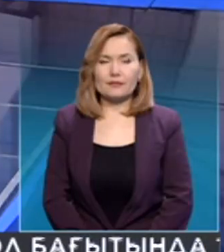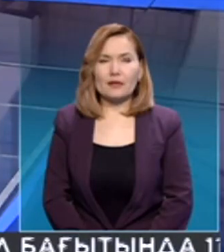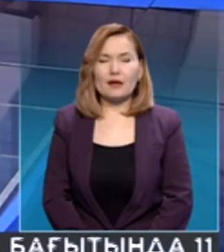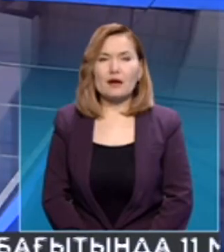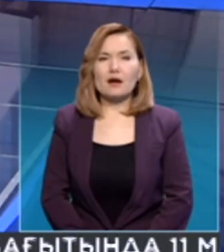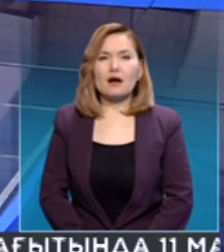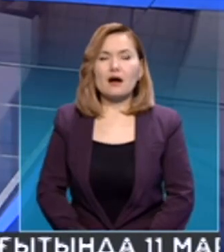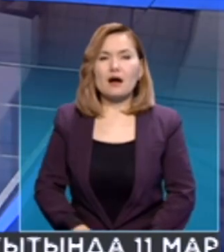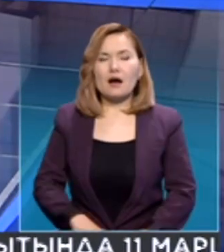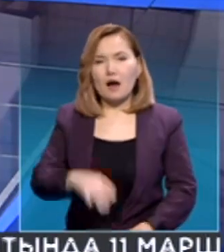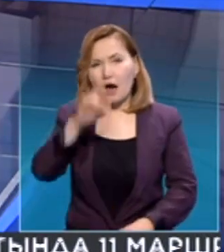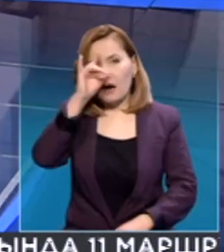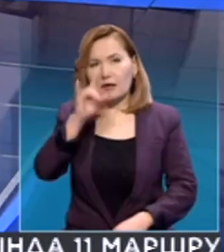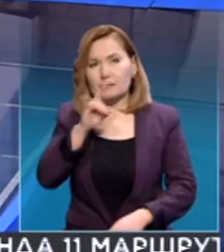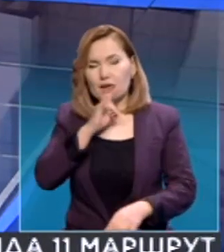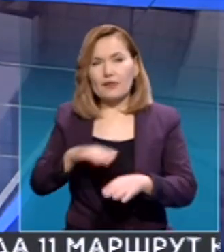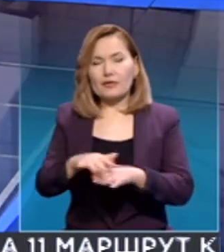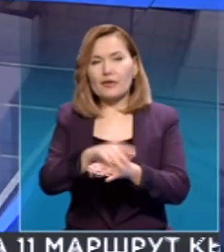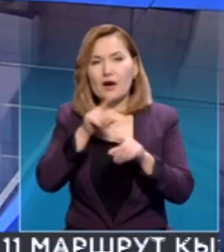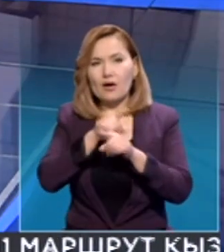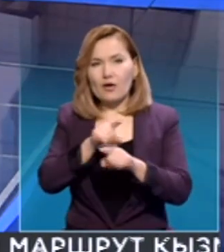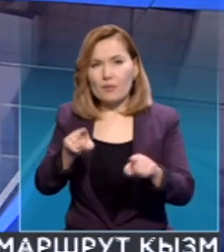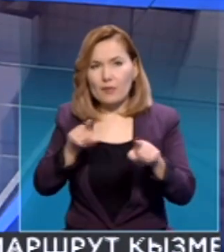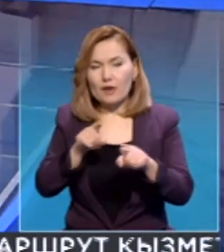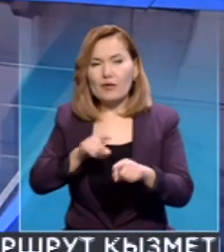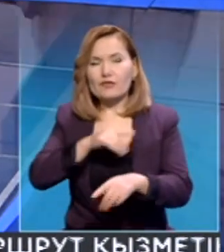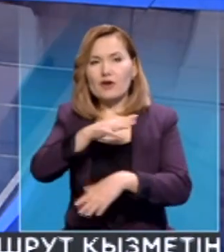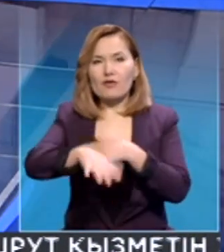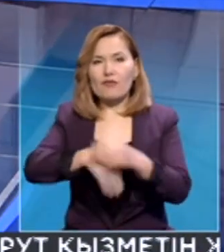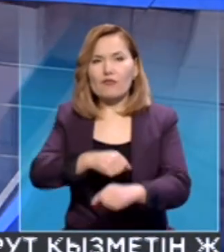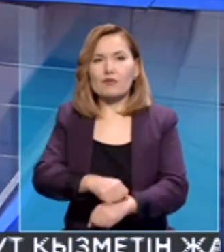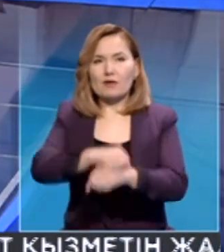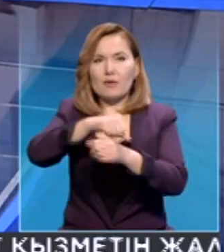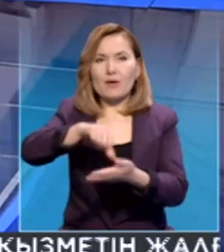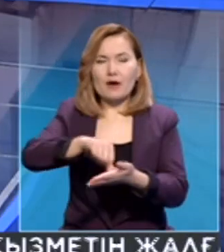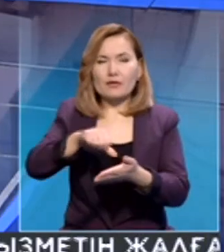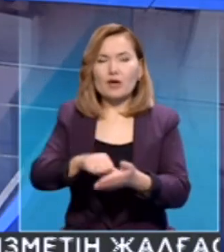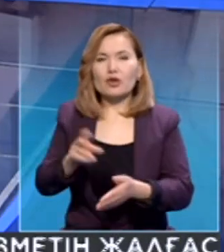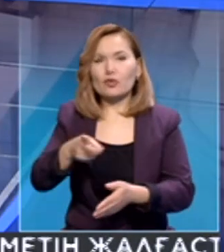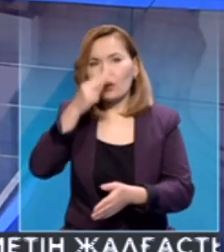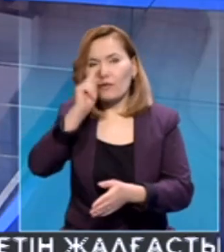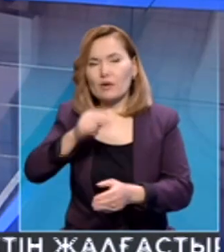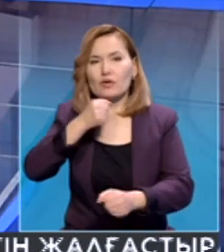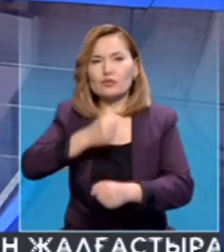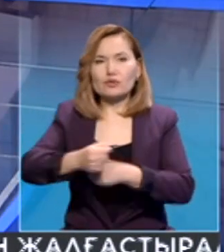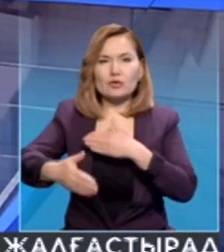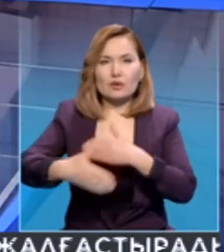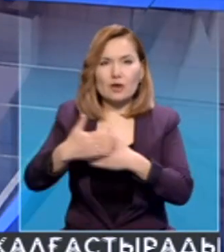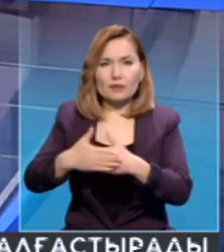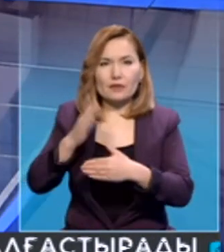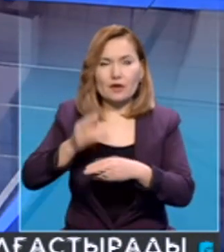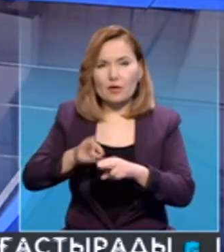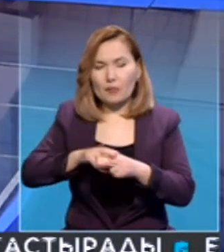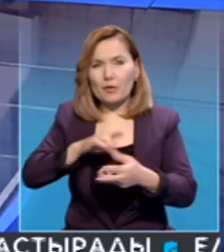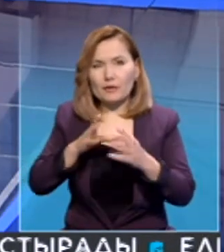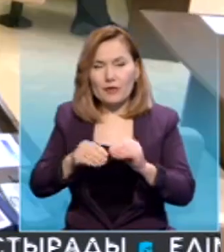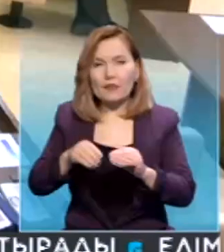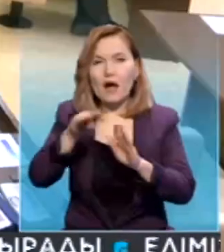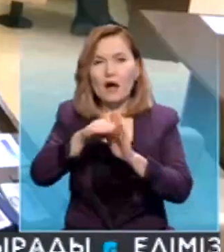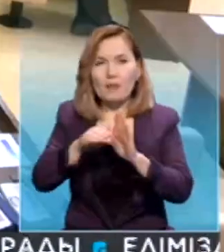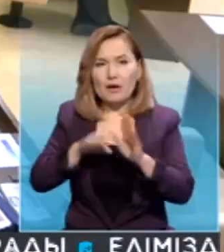Жаппай тәртіпсіздікке шақырғандарға енді жаза қатаңдайды. Сенат арнайы құжатты мақұлдады. Заң жобасына сәйкес аталған бап